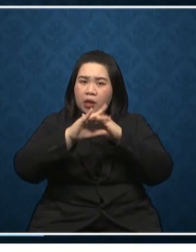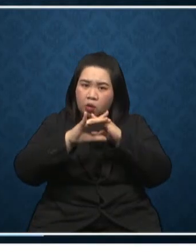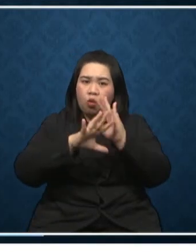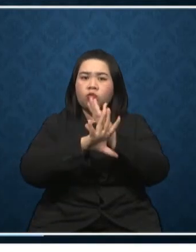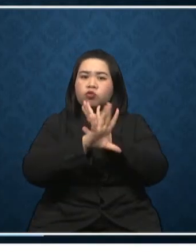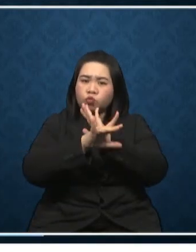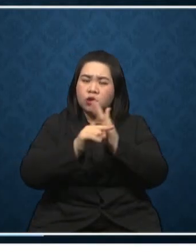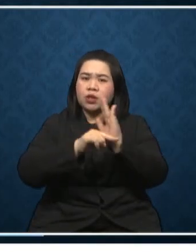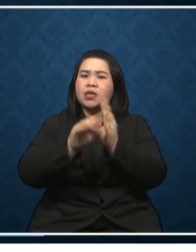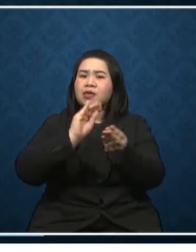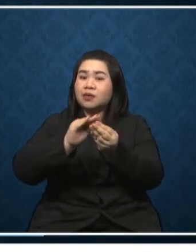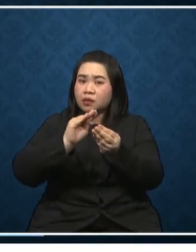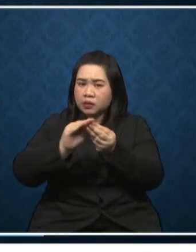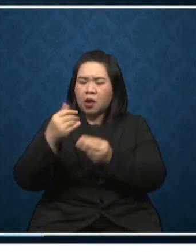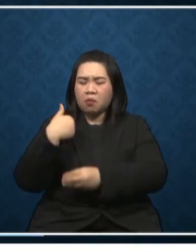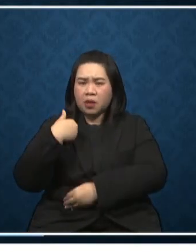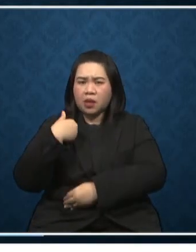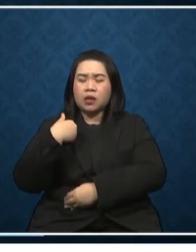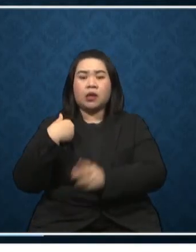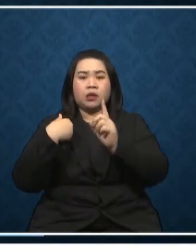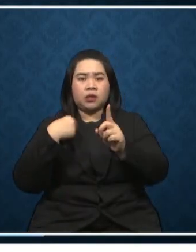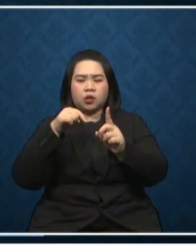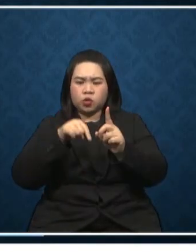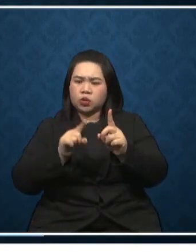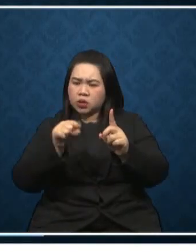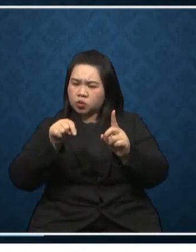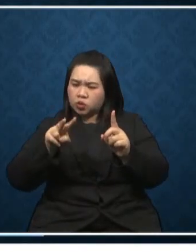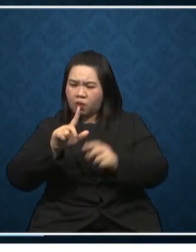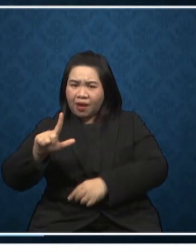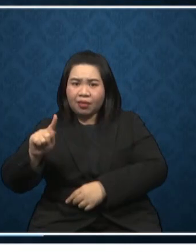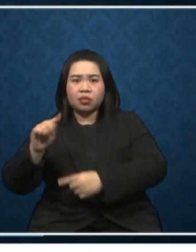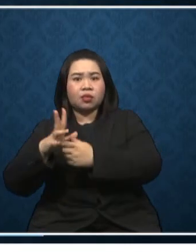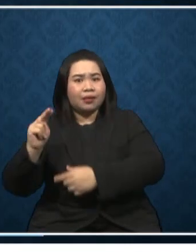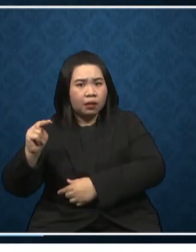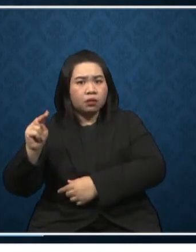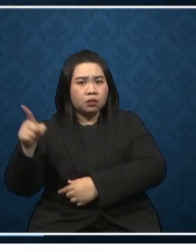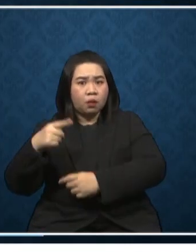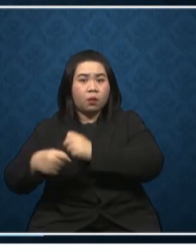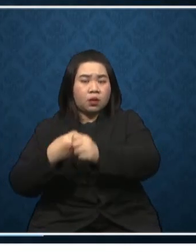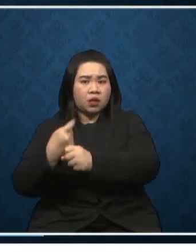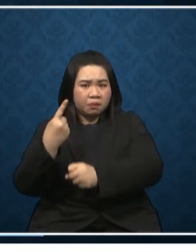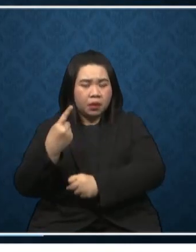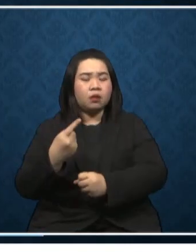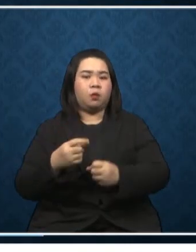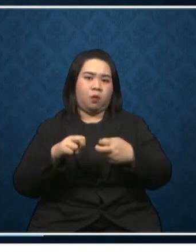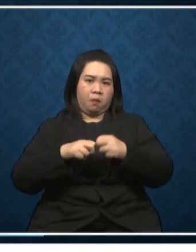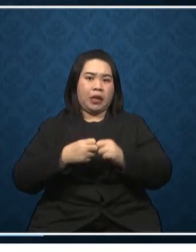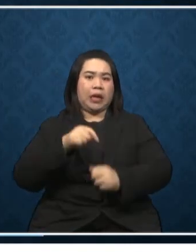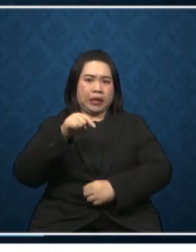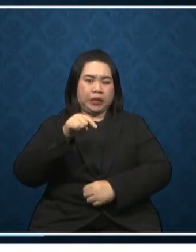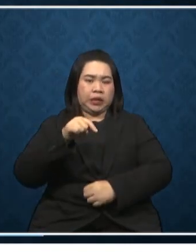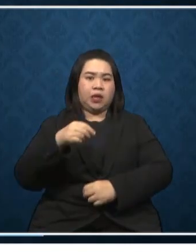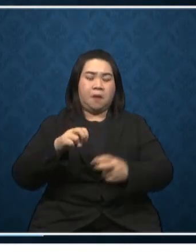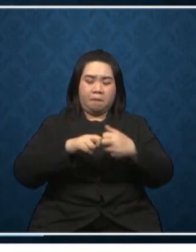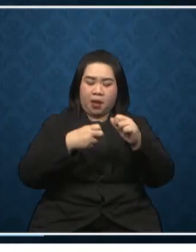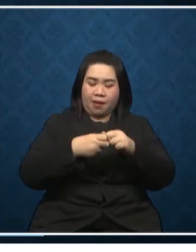มีกากขึ้นประมาณ 1.2 ล้านตันต่อปี อี้พิเศษเลยนะครับนี่คือนายบายของ EEC เกิดข้นกากศากร